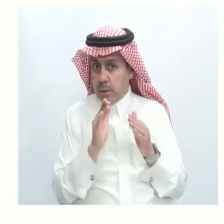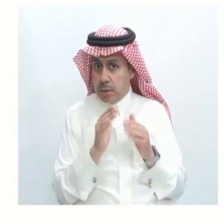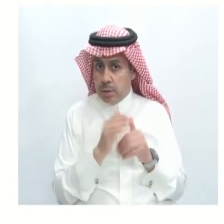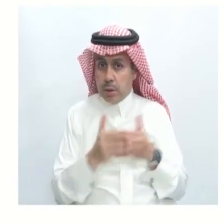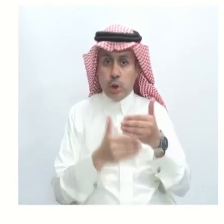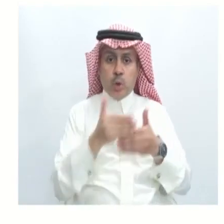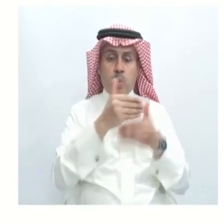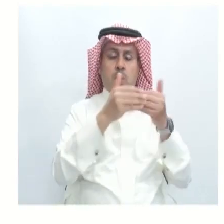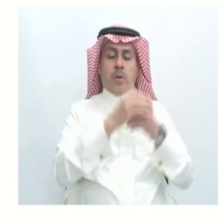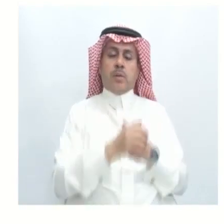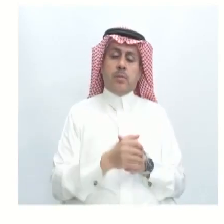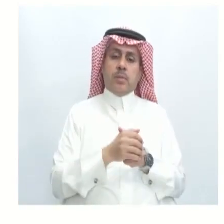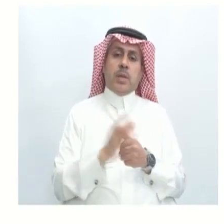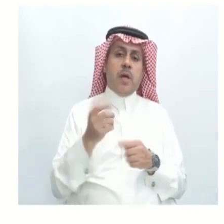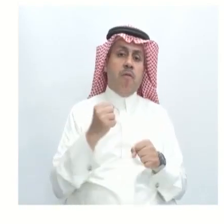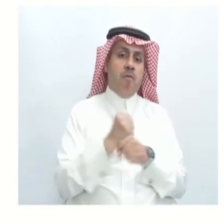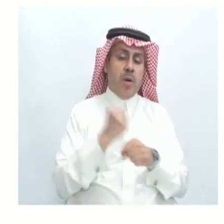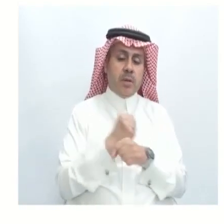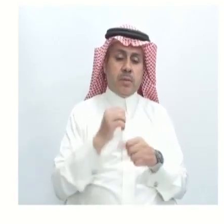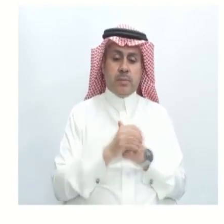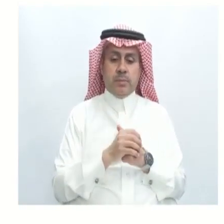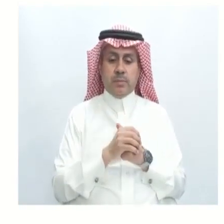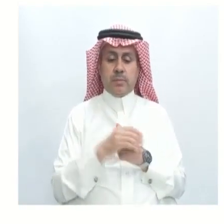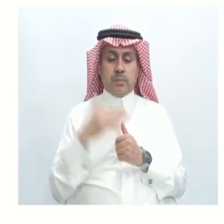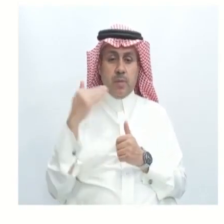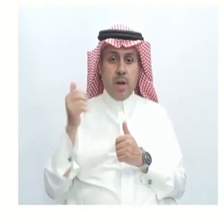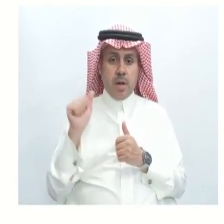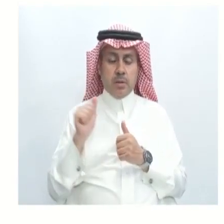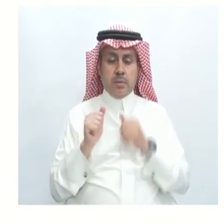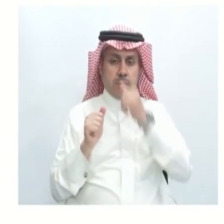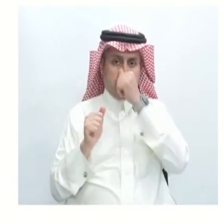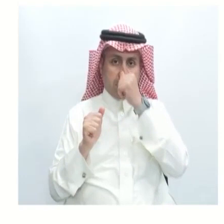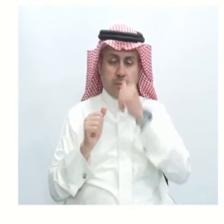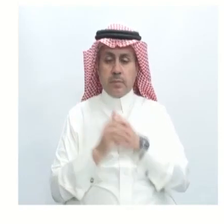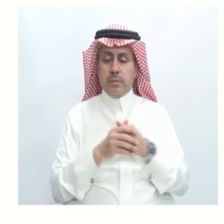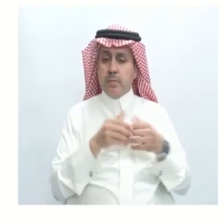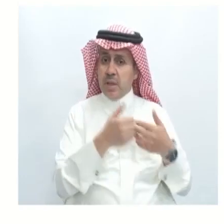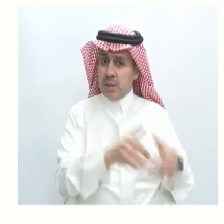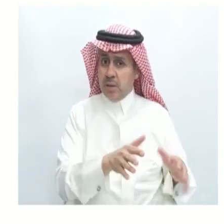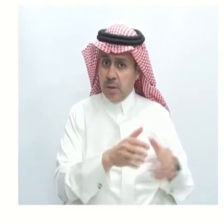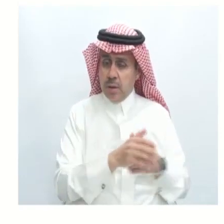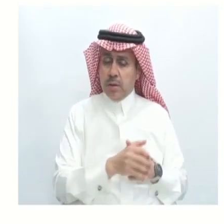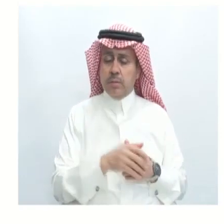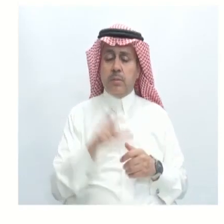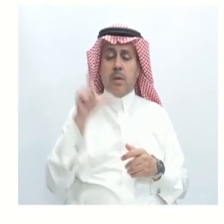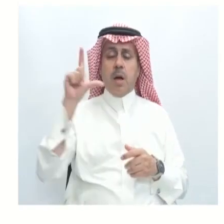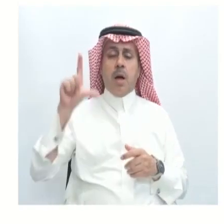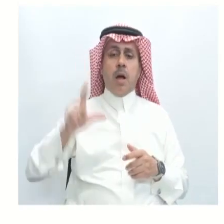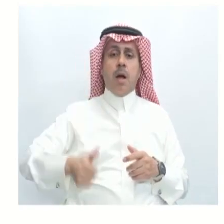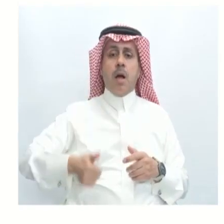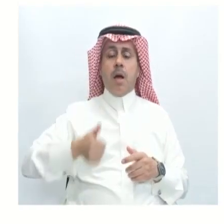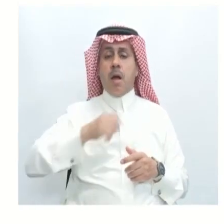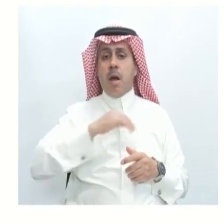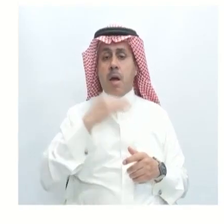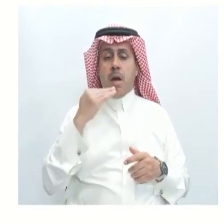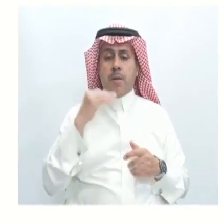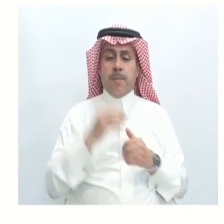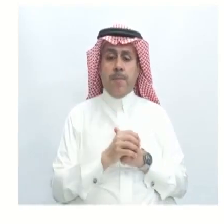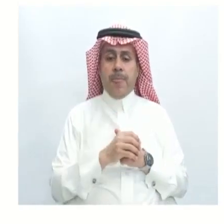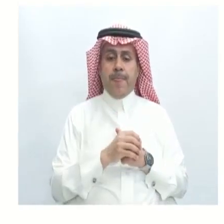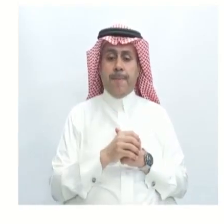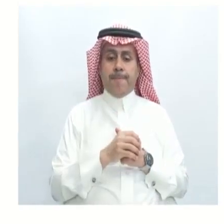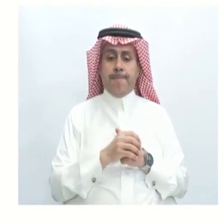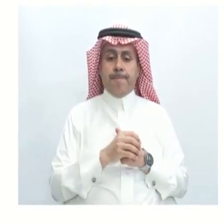تكوينه اما كيفيه ممارسته لاختصاصاته فقد تركها النظام للائحه الداخلي وهو ما تعارفت عليه